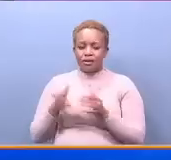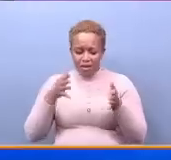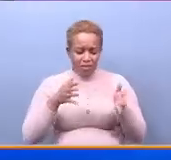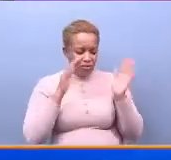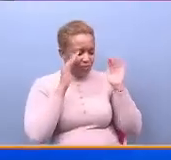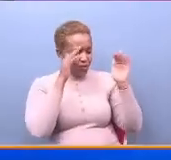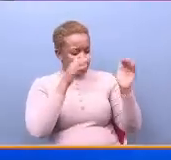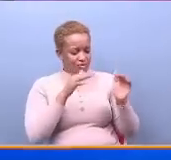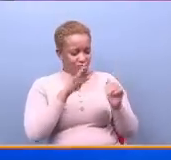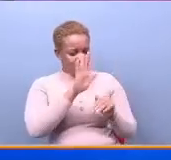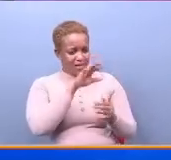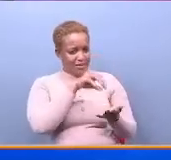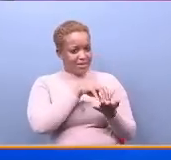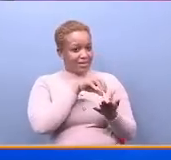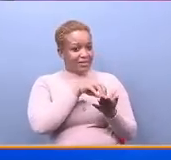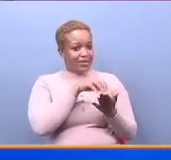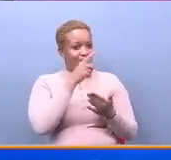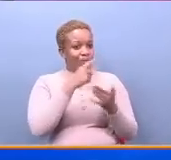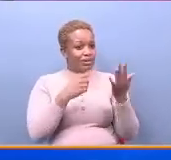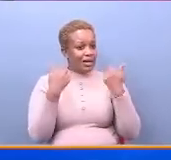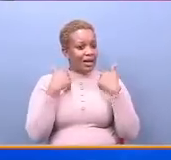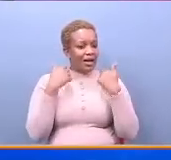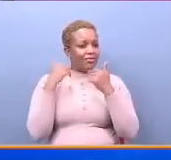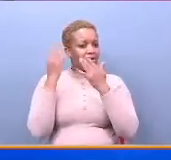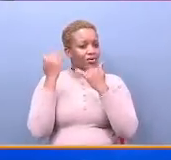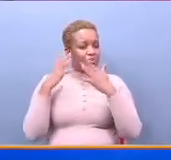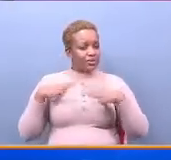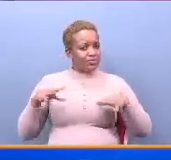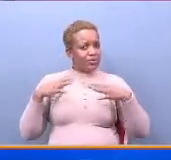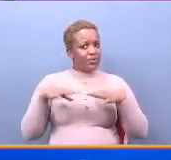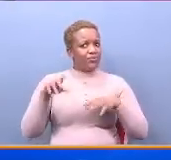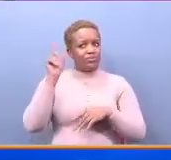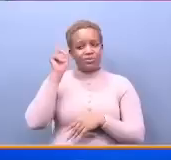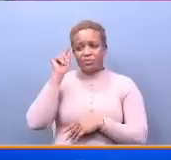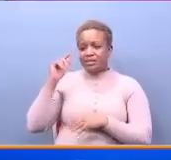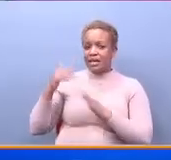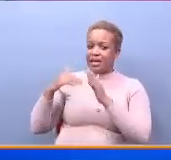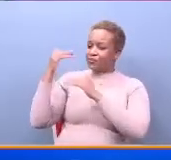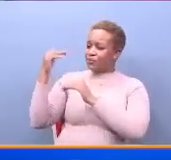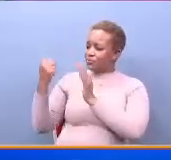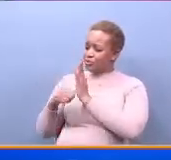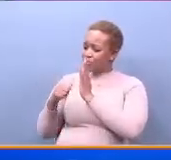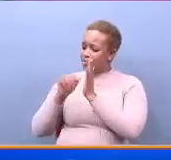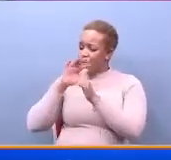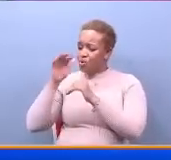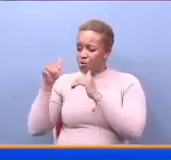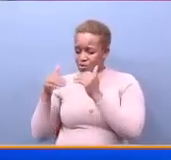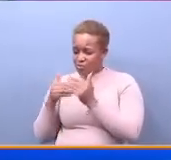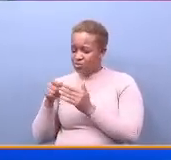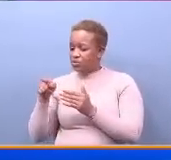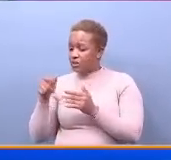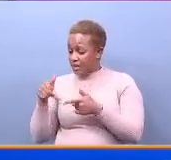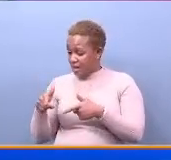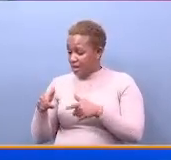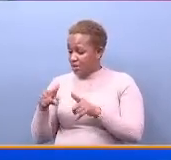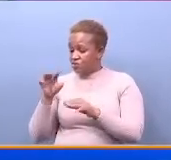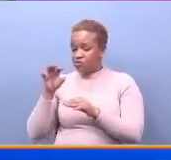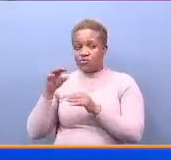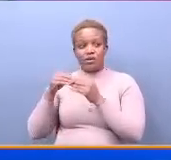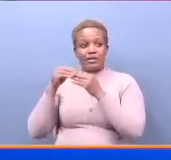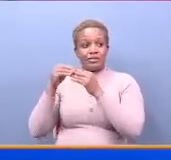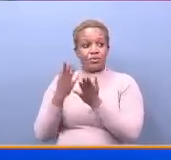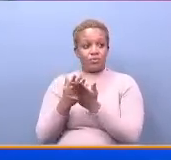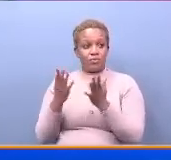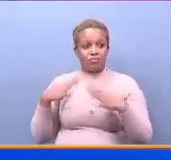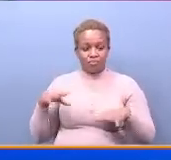watu wengine. Ni kipi kinakupa matumaini kwamba wakazi wa Mombasa baada ya masaibu haya yote watakupa nafasi ya kuweza kuwaongoza? Wafanyikazi